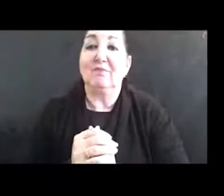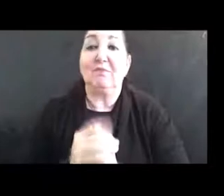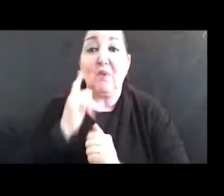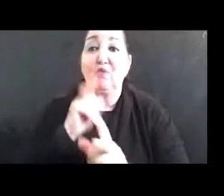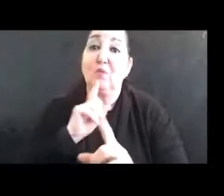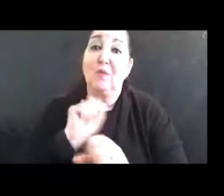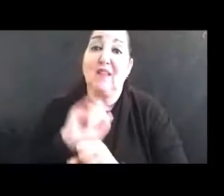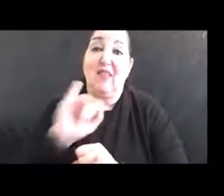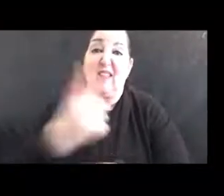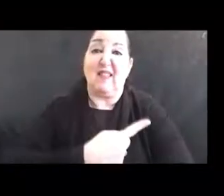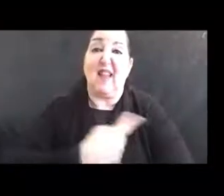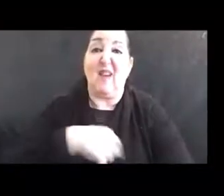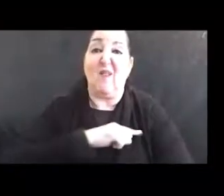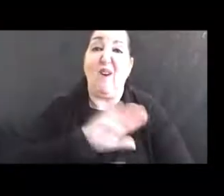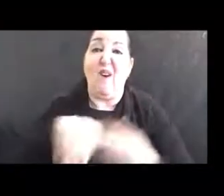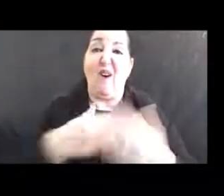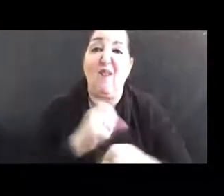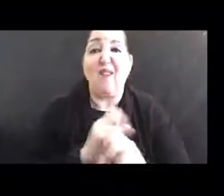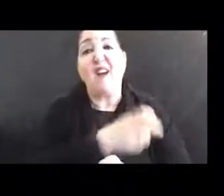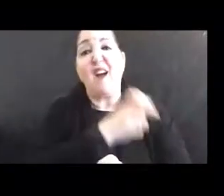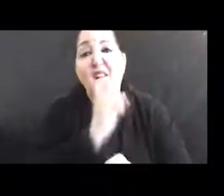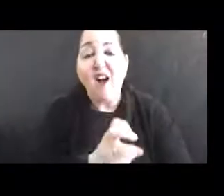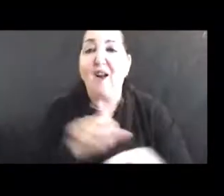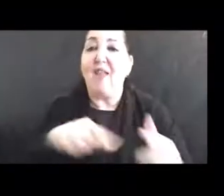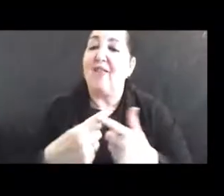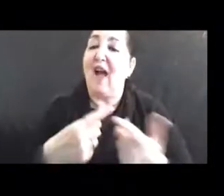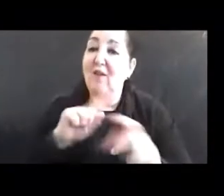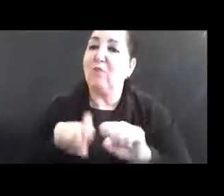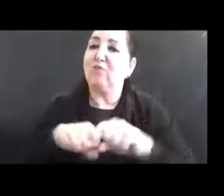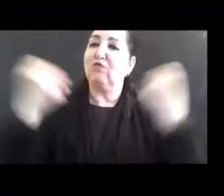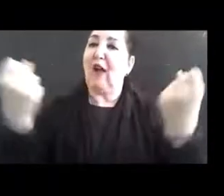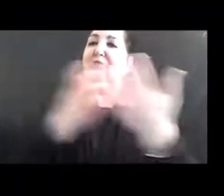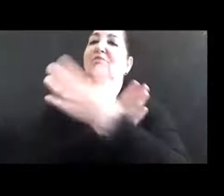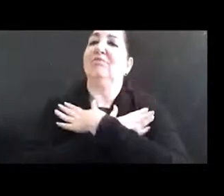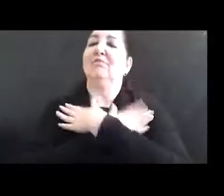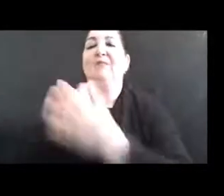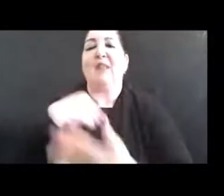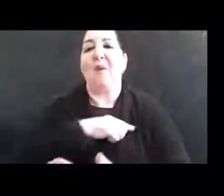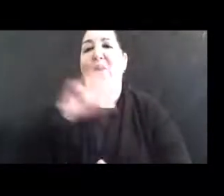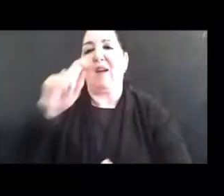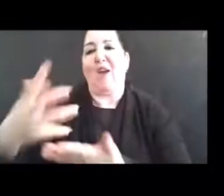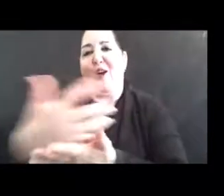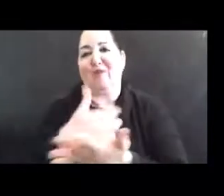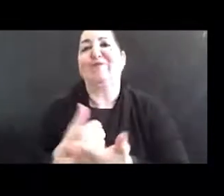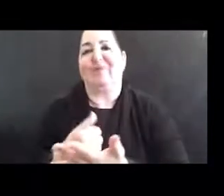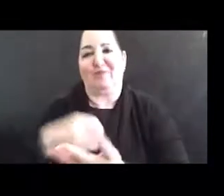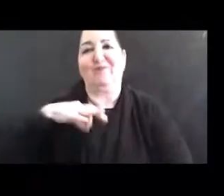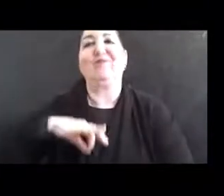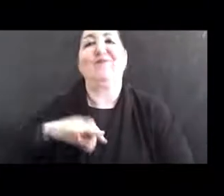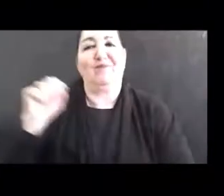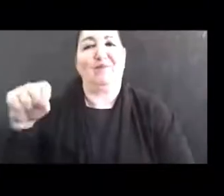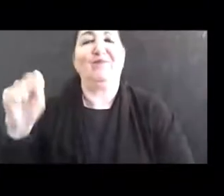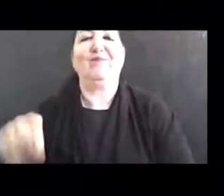wah, setelah kita bekerja bersama dan Jakarta Biennale sebagai biennale yang diorganize sama kolektif ini, kita juga